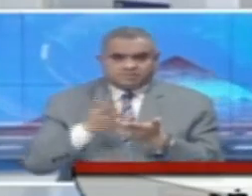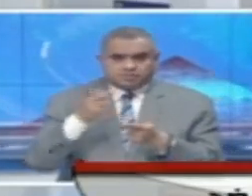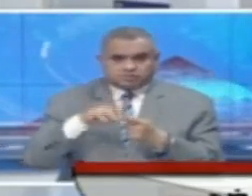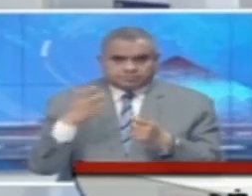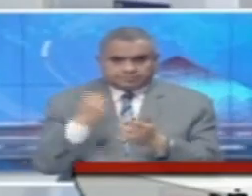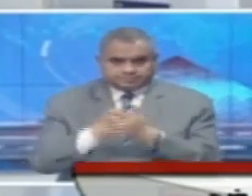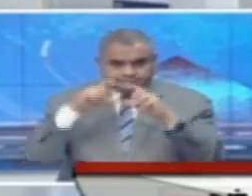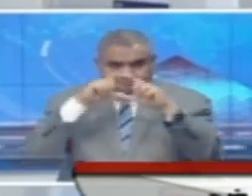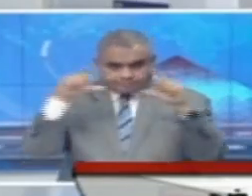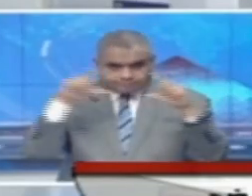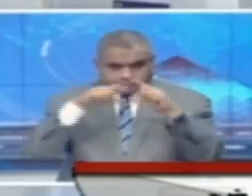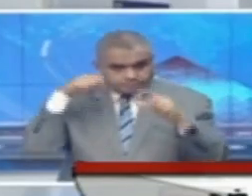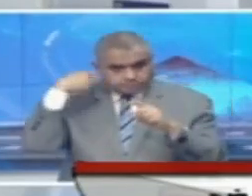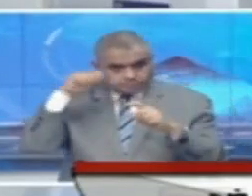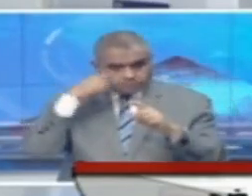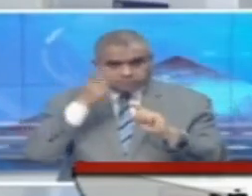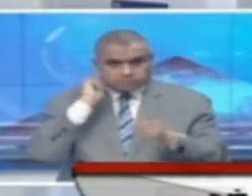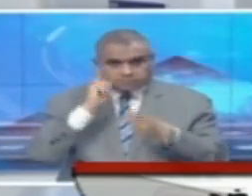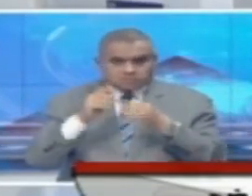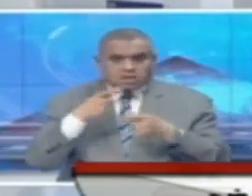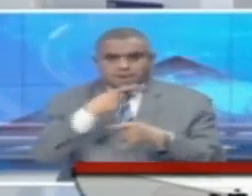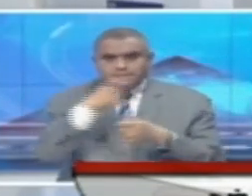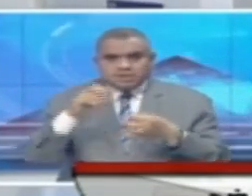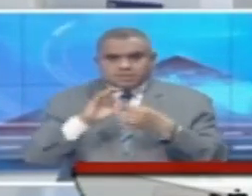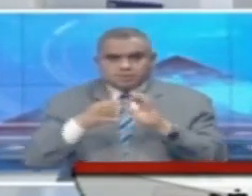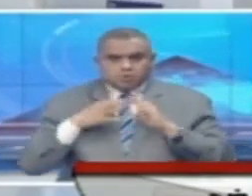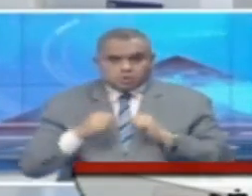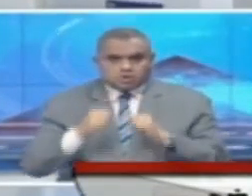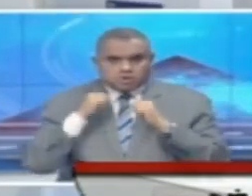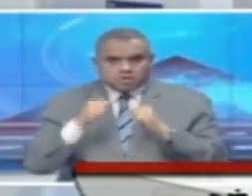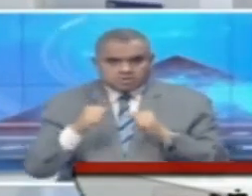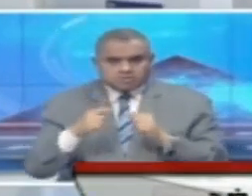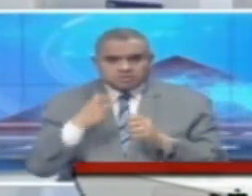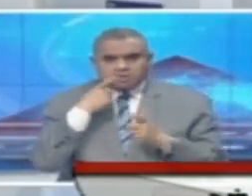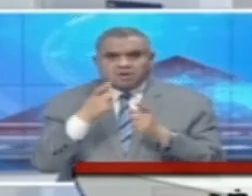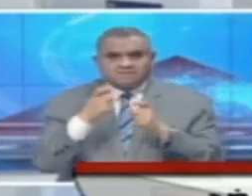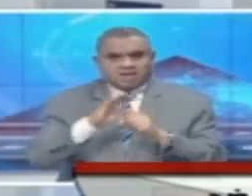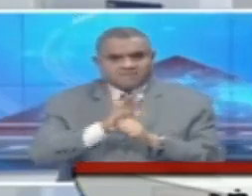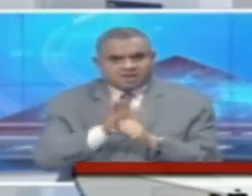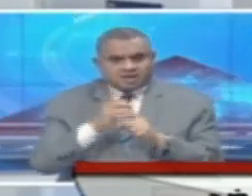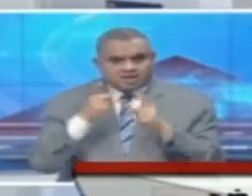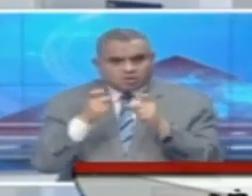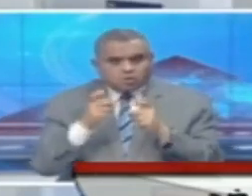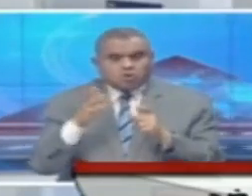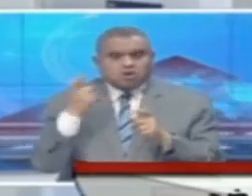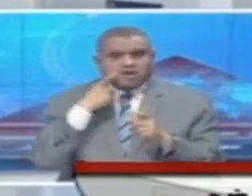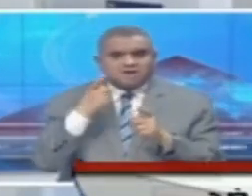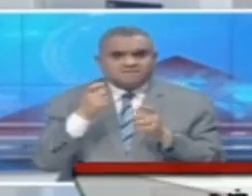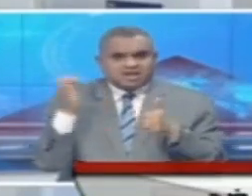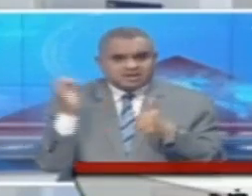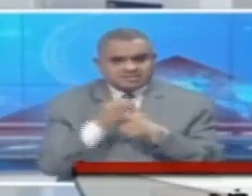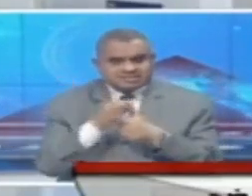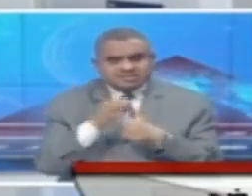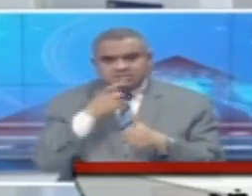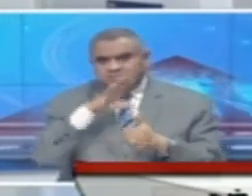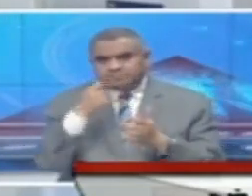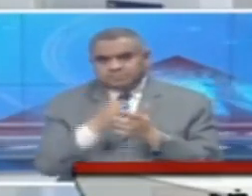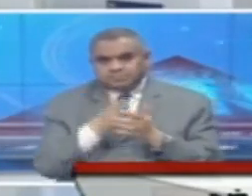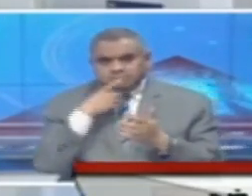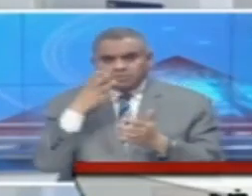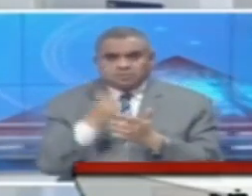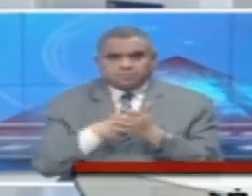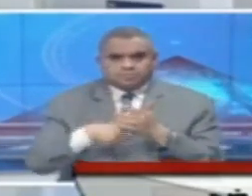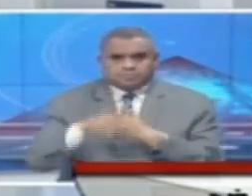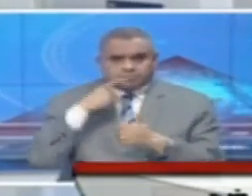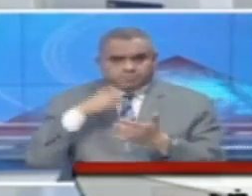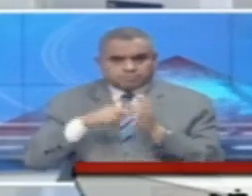مبادرات رئاسية، مبادرات 100 مليون صحة، ومنها مبادرات القضاء على فيروس سي، والتي سوف يتم الإعلان عن القضاء على فيروس سي وخلو